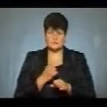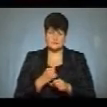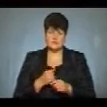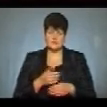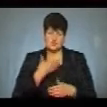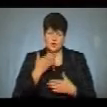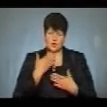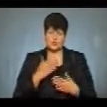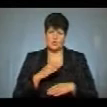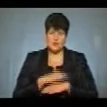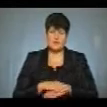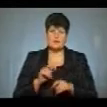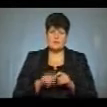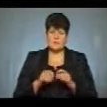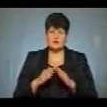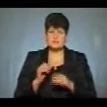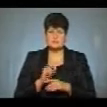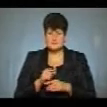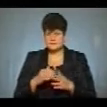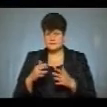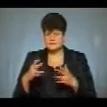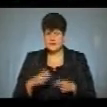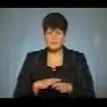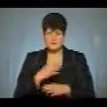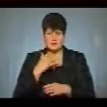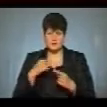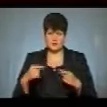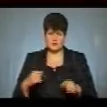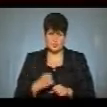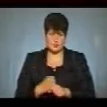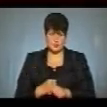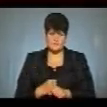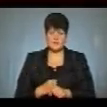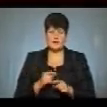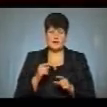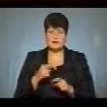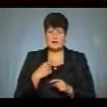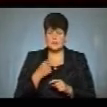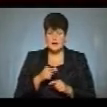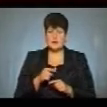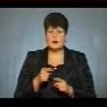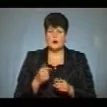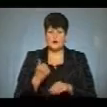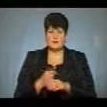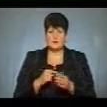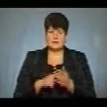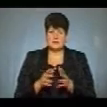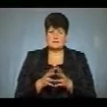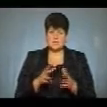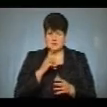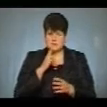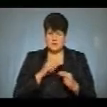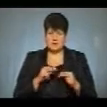насправді готуються до уроків, перевіряють домашні завдання, виконують багато іншої роботи. Так, за словами Совсун, головна мета – збільшити зарплату вчителям